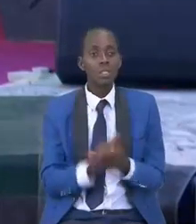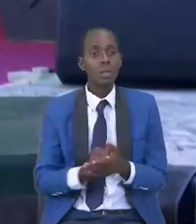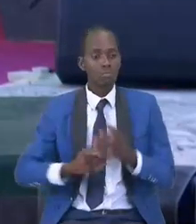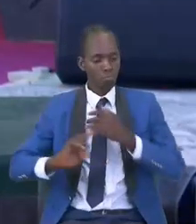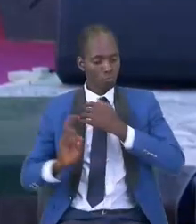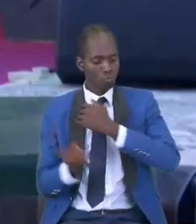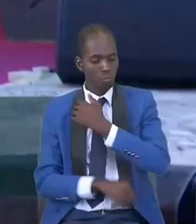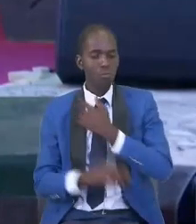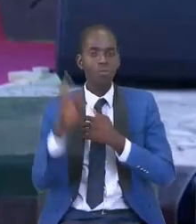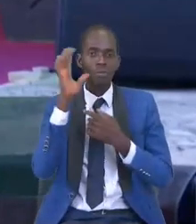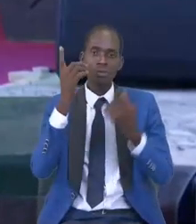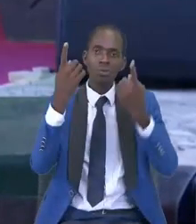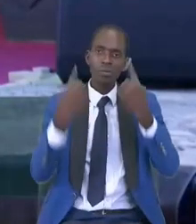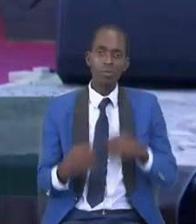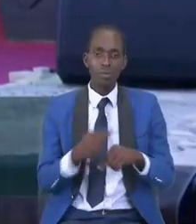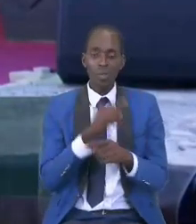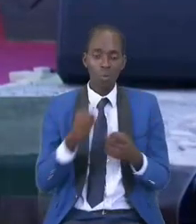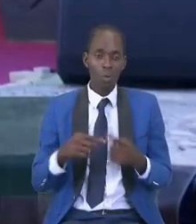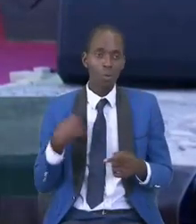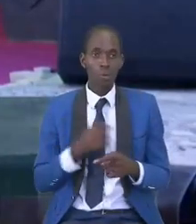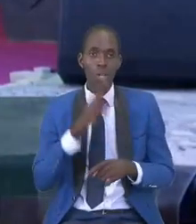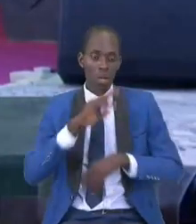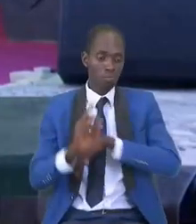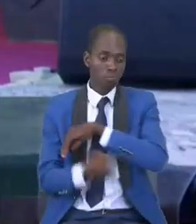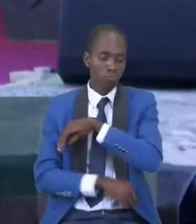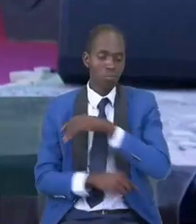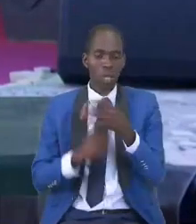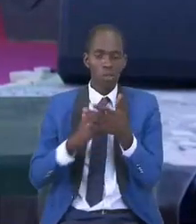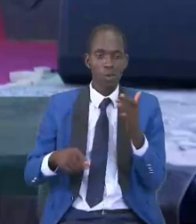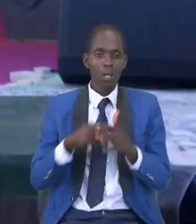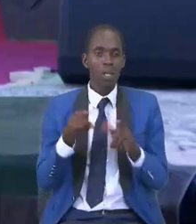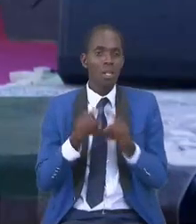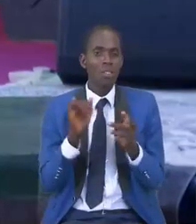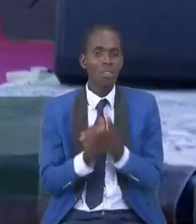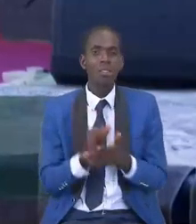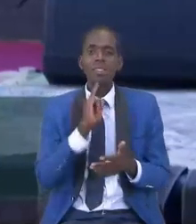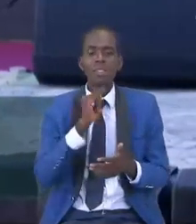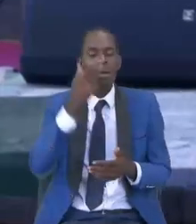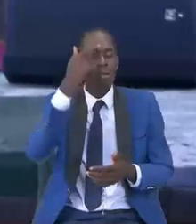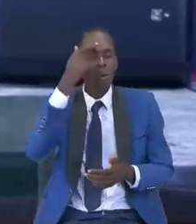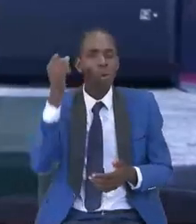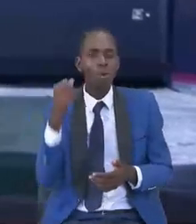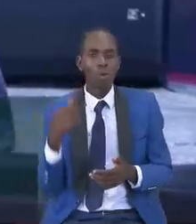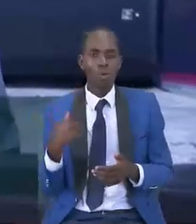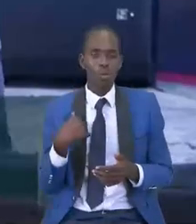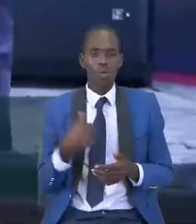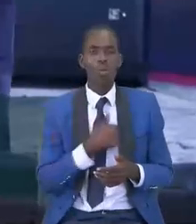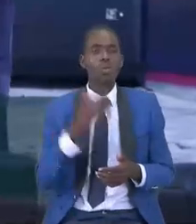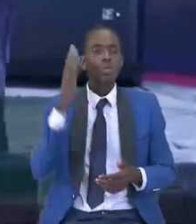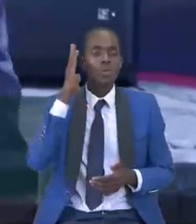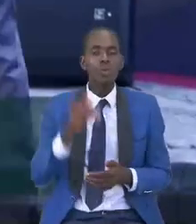le châtiment viendra. Il dit, quand nous sommes châtiés de cette manière, afin que nous ne soyons